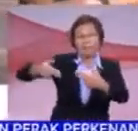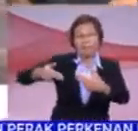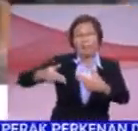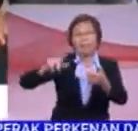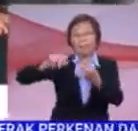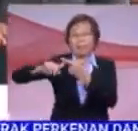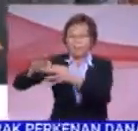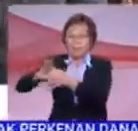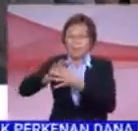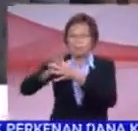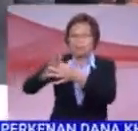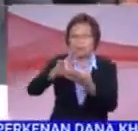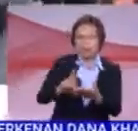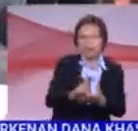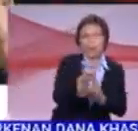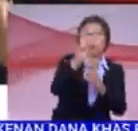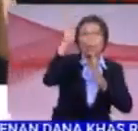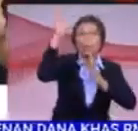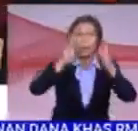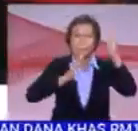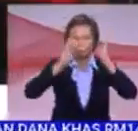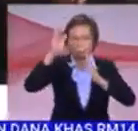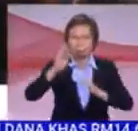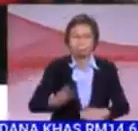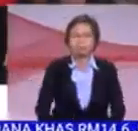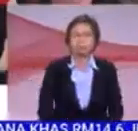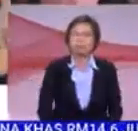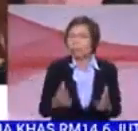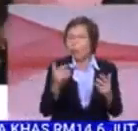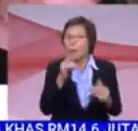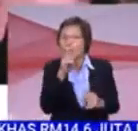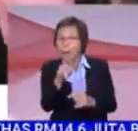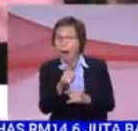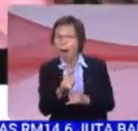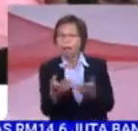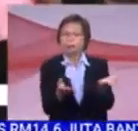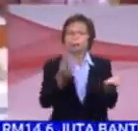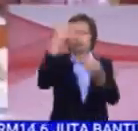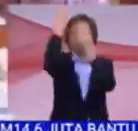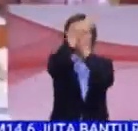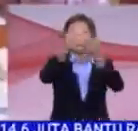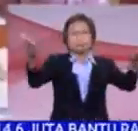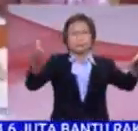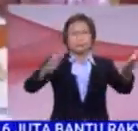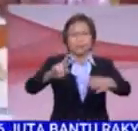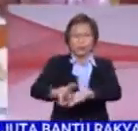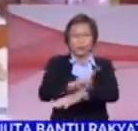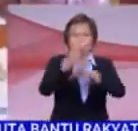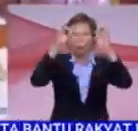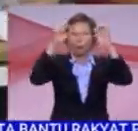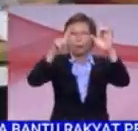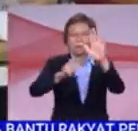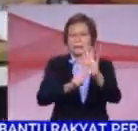kerjasama rakan strategik Universiti Malaya UM. Ini bagi memastikan penyampaian maklumat berkaitan akses